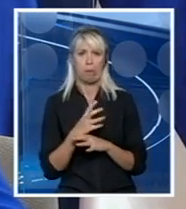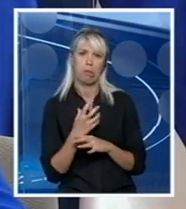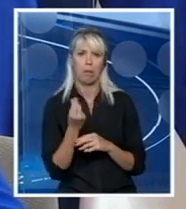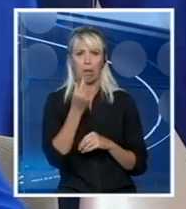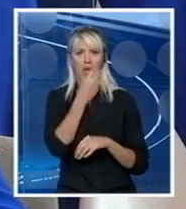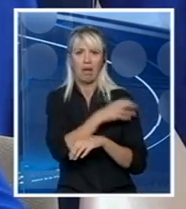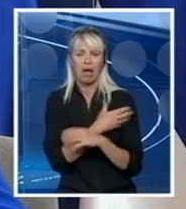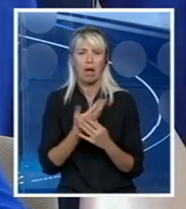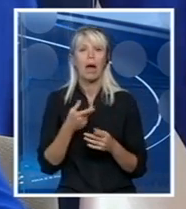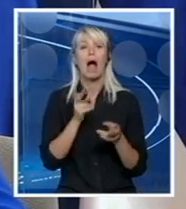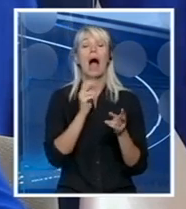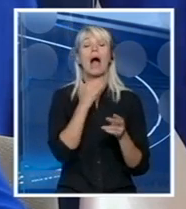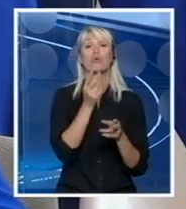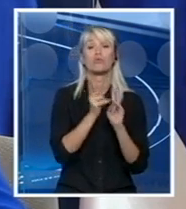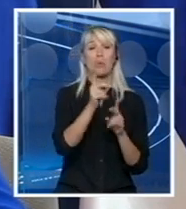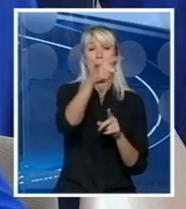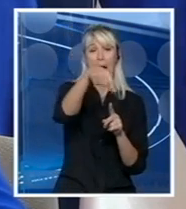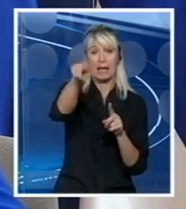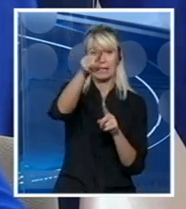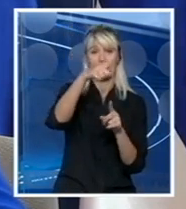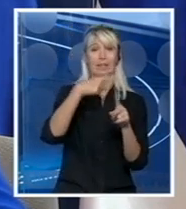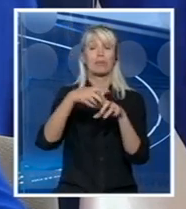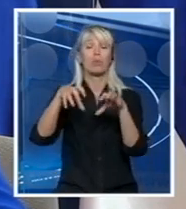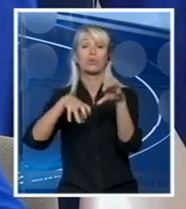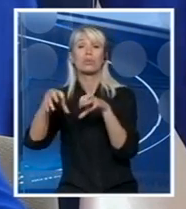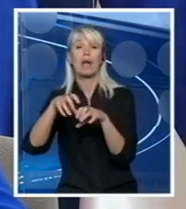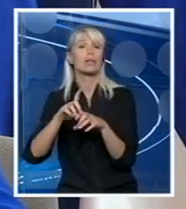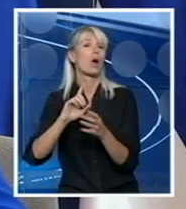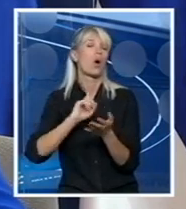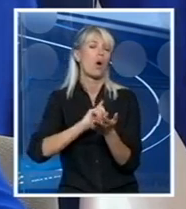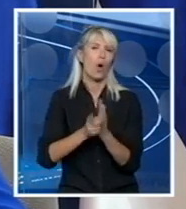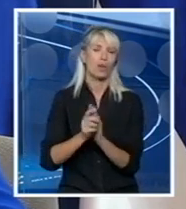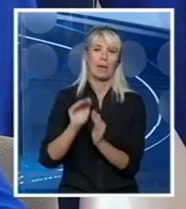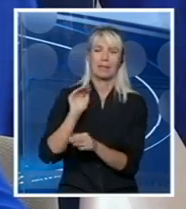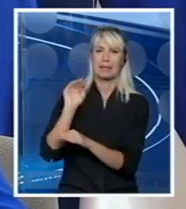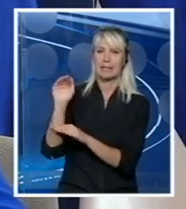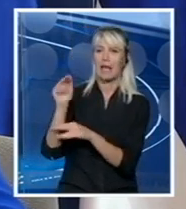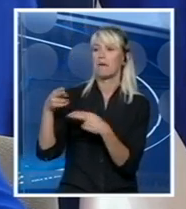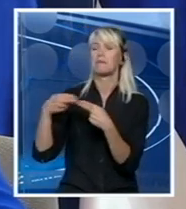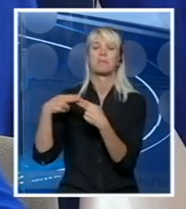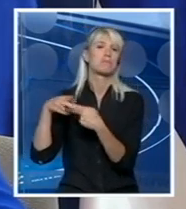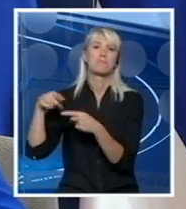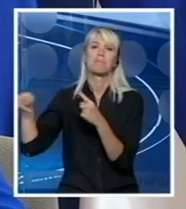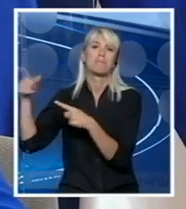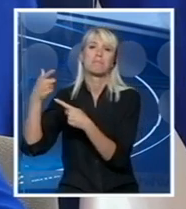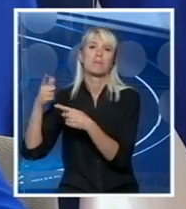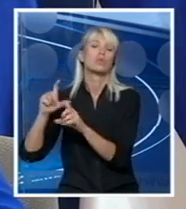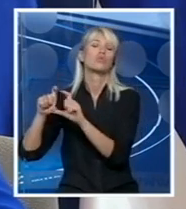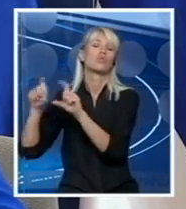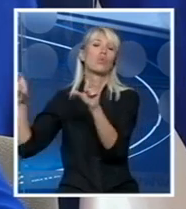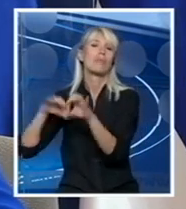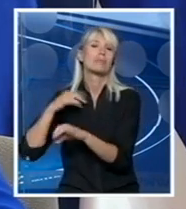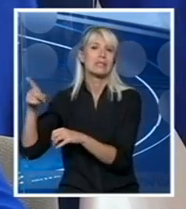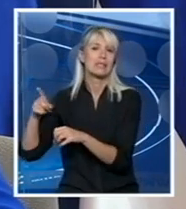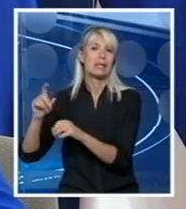vannastavno osoblje, što pre treba da se javi u najbližu COVID ambulantu,